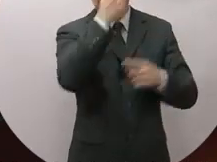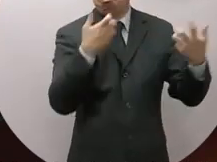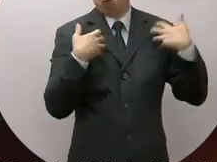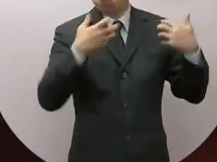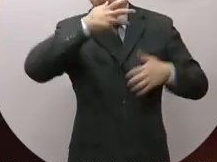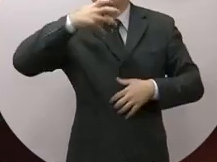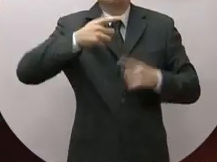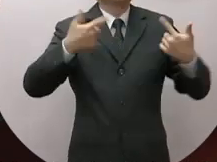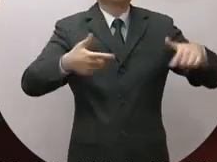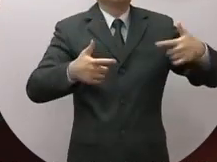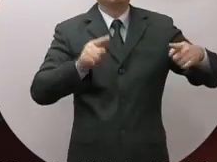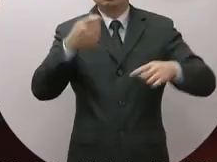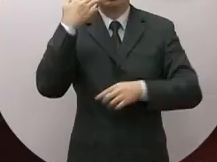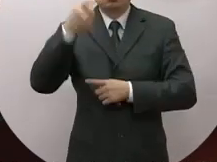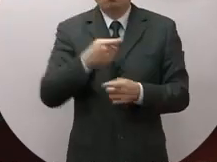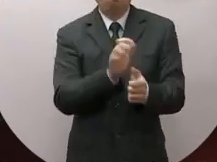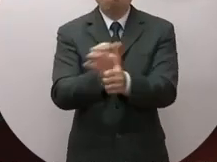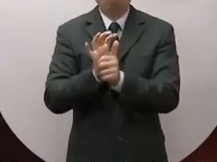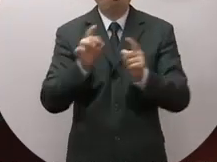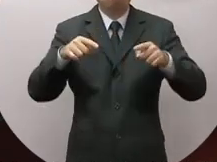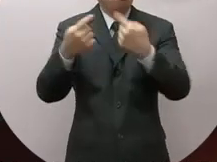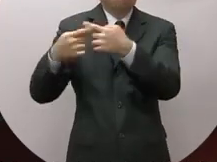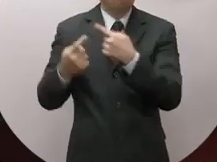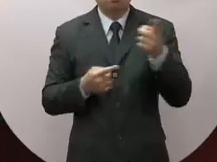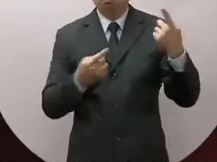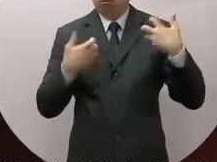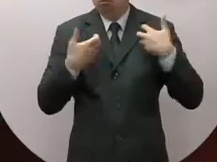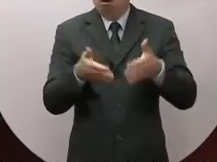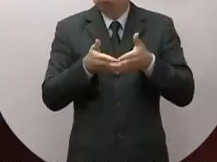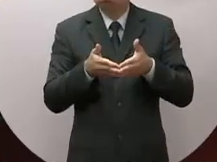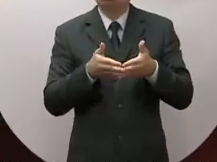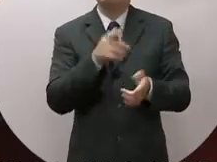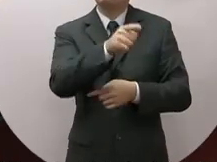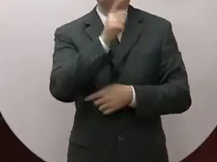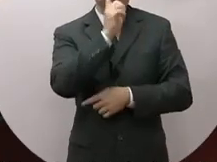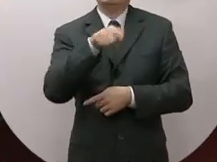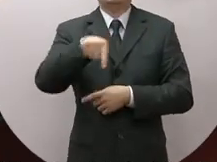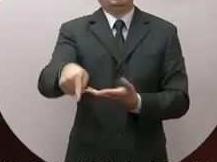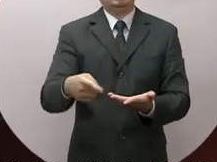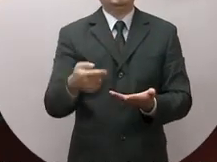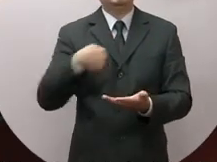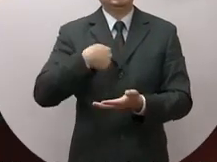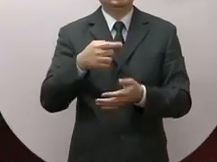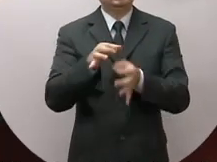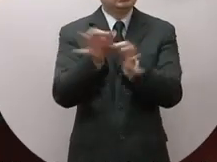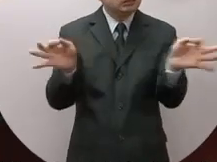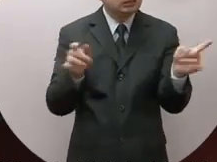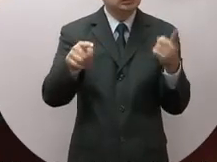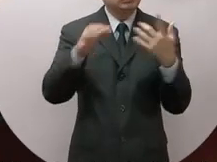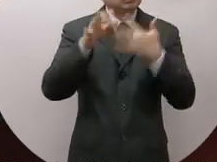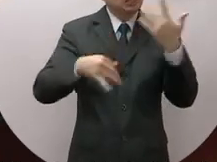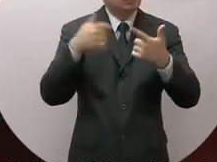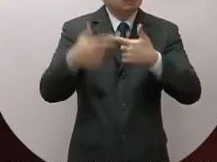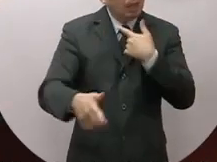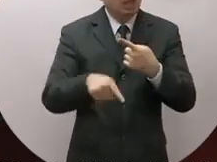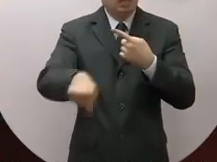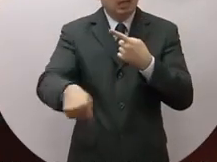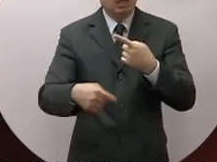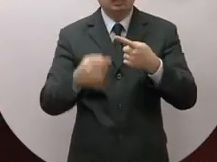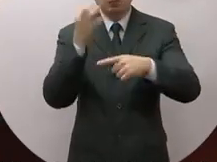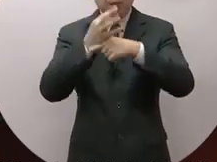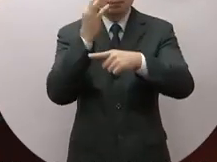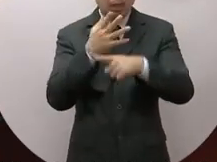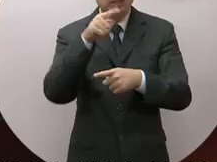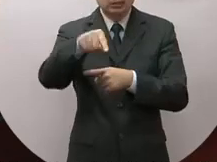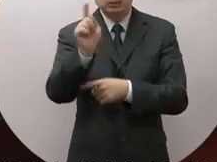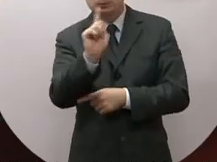不中断就是台电的责任。你不能说以给付不安全，只是规避了你的减价，规避了你的优待，而要对用户